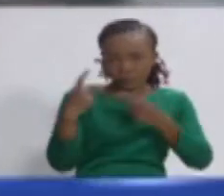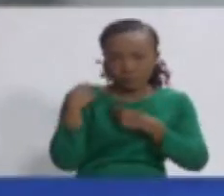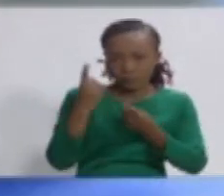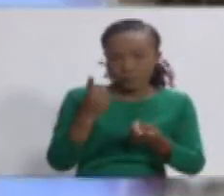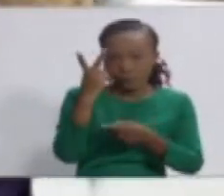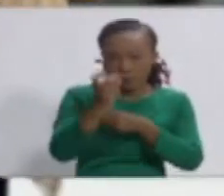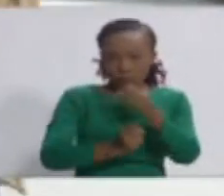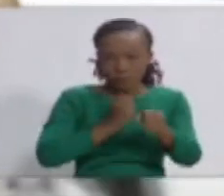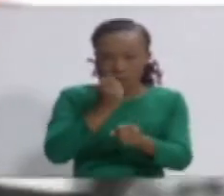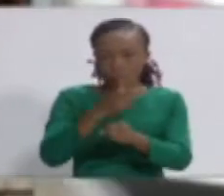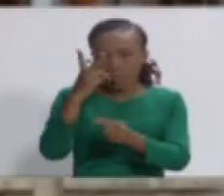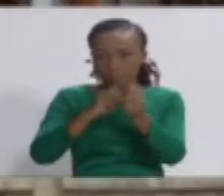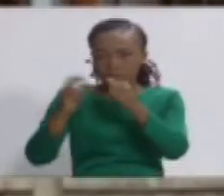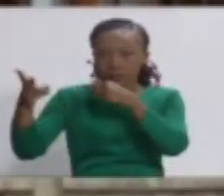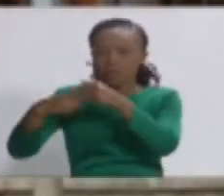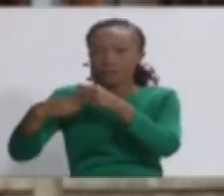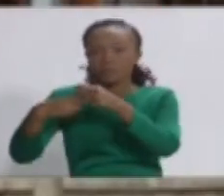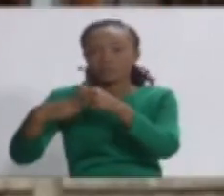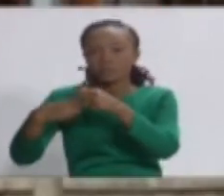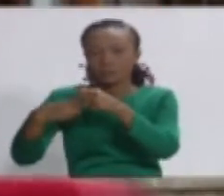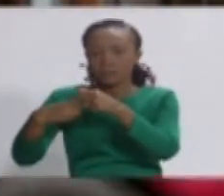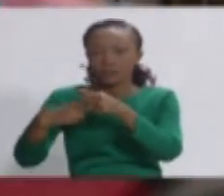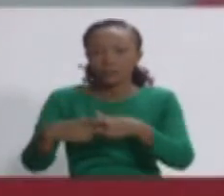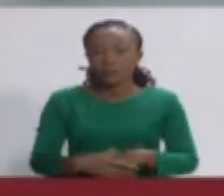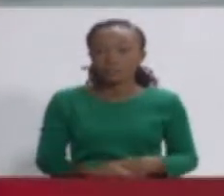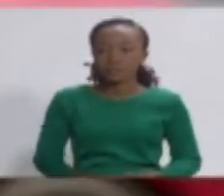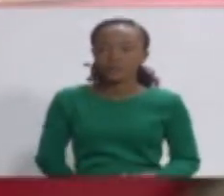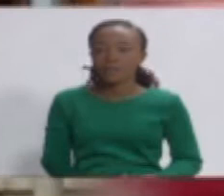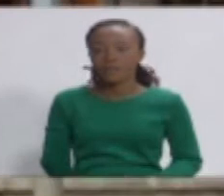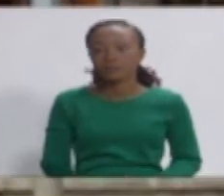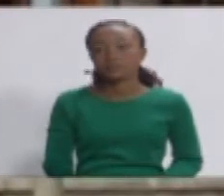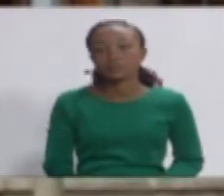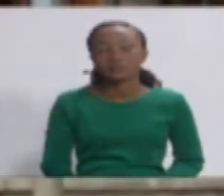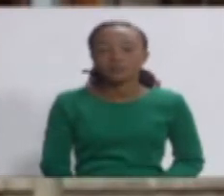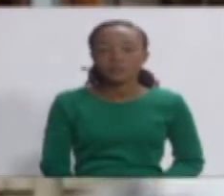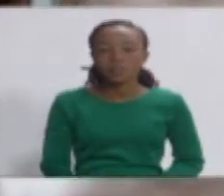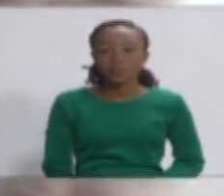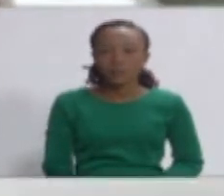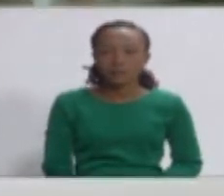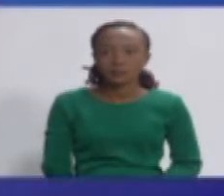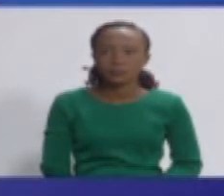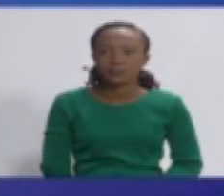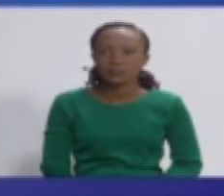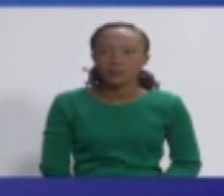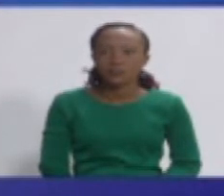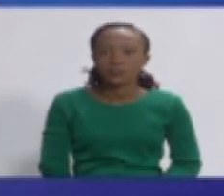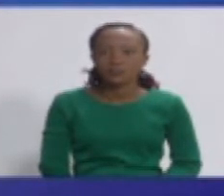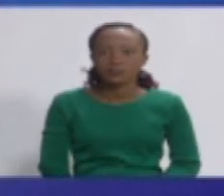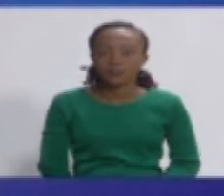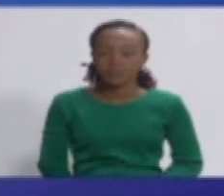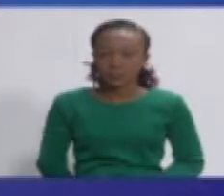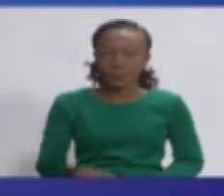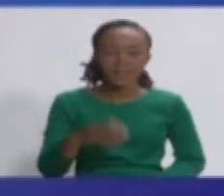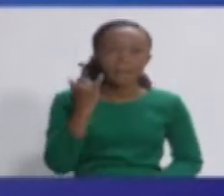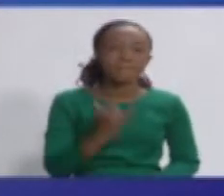mwaka 2017. Nikiripotia Mwanga wa Ebru, jina langu ni Jeff Haimba. Na kwa